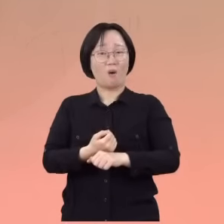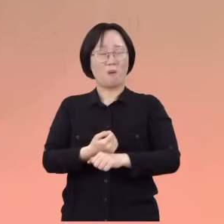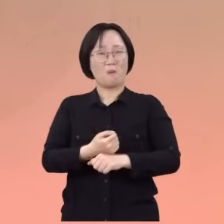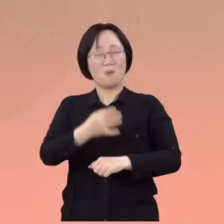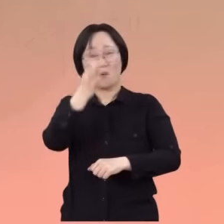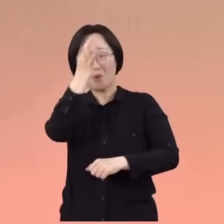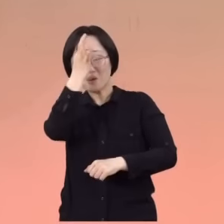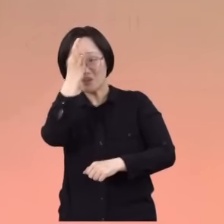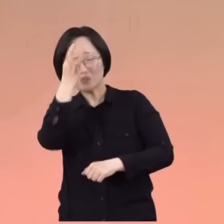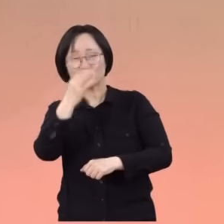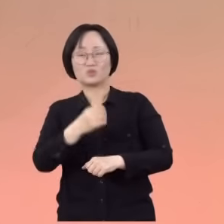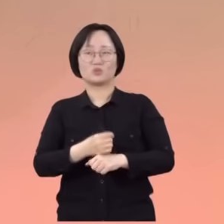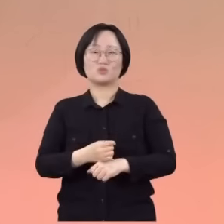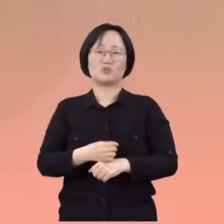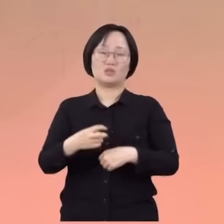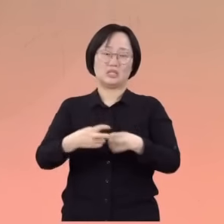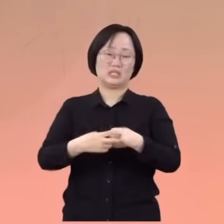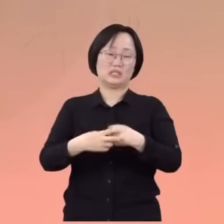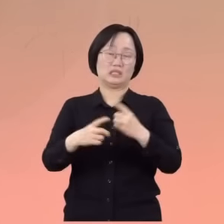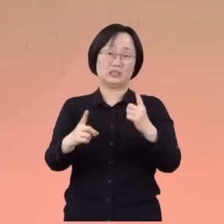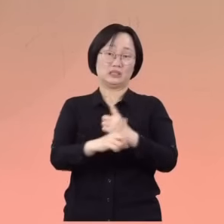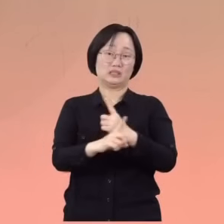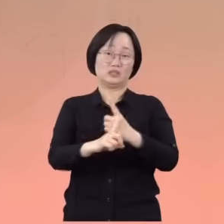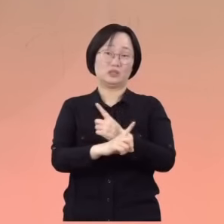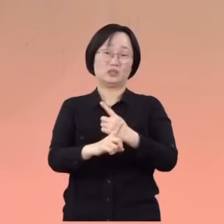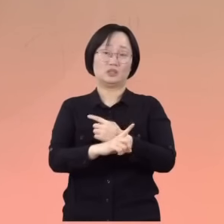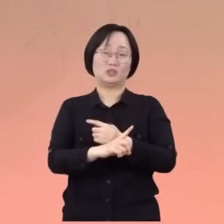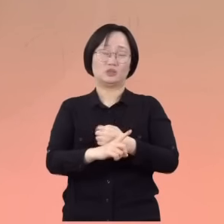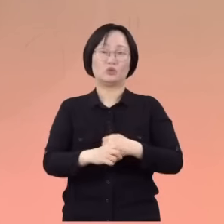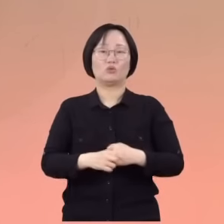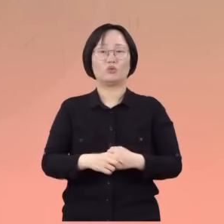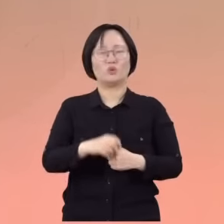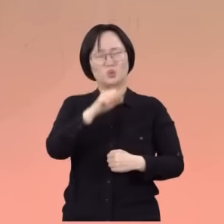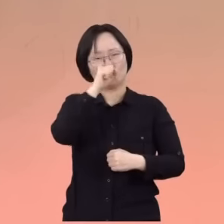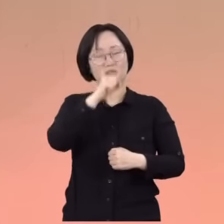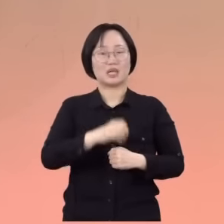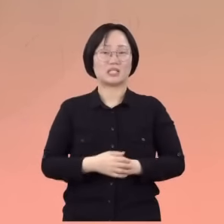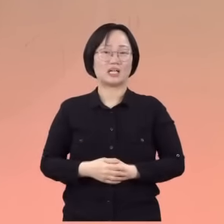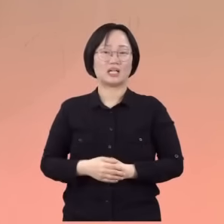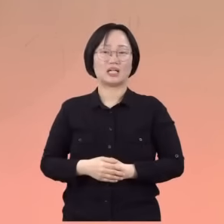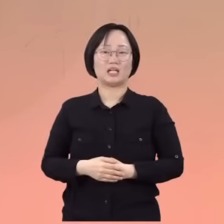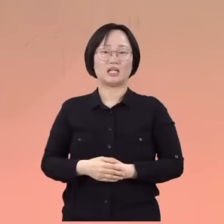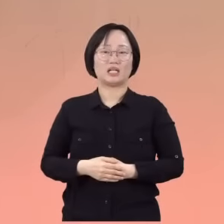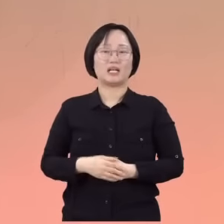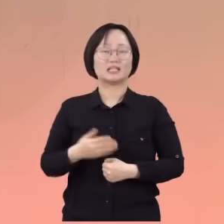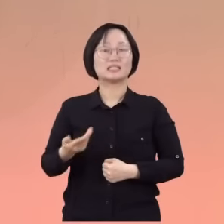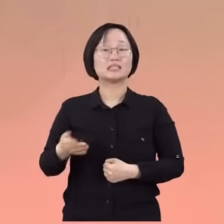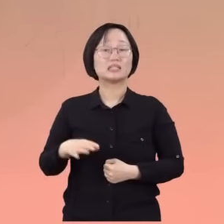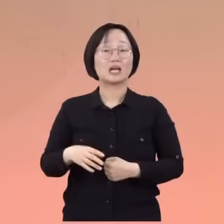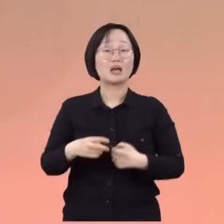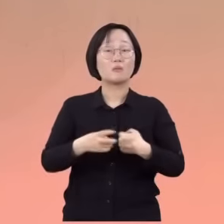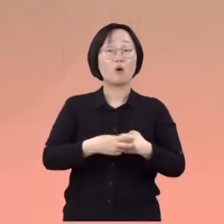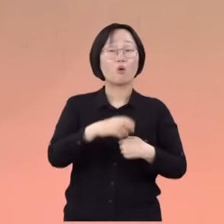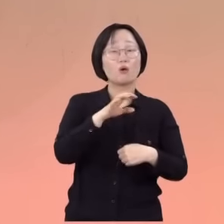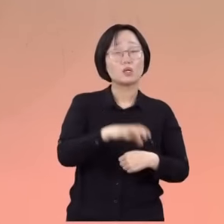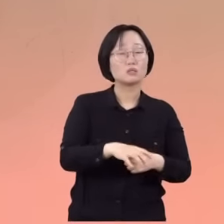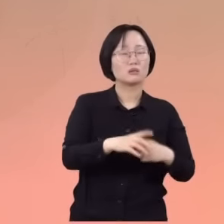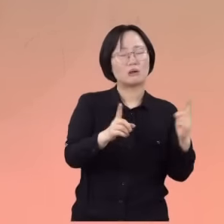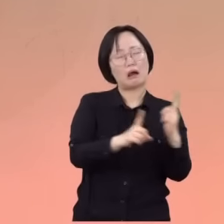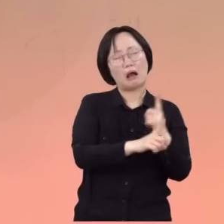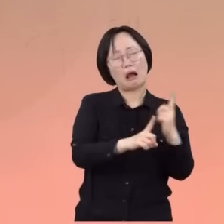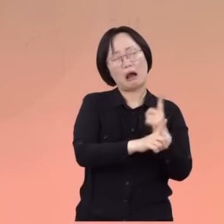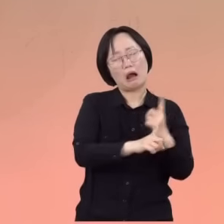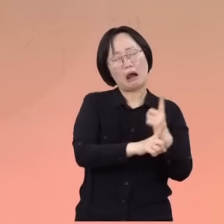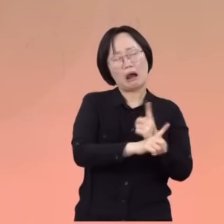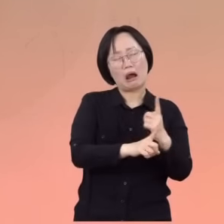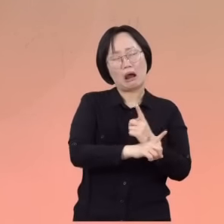좋아요 근데 병원에서 치료받아도 치료받아도 쉽게 낫지 않을 때 그때 이제 병원